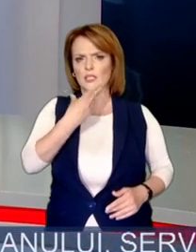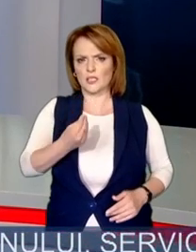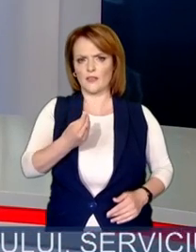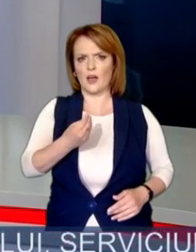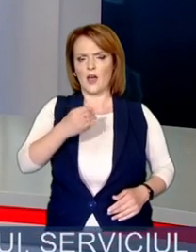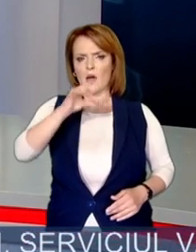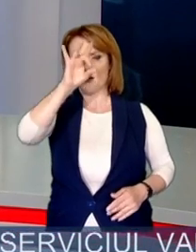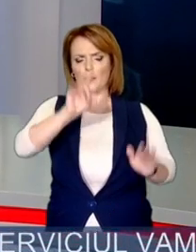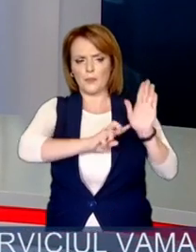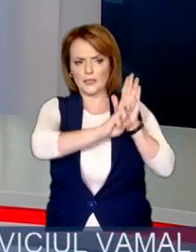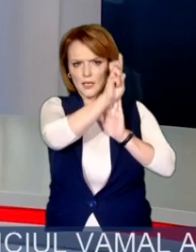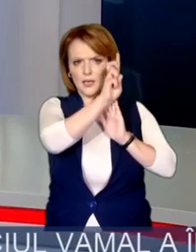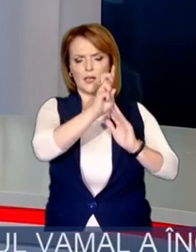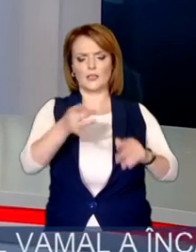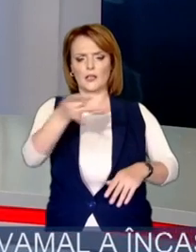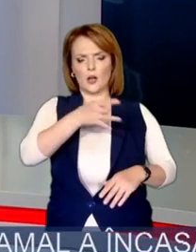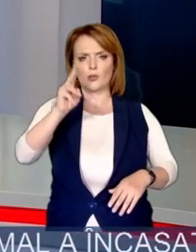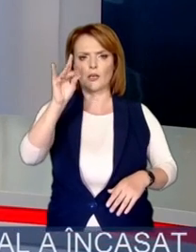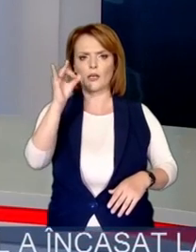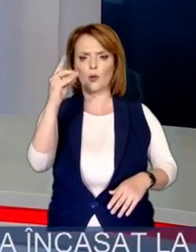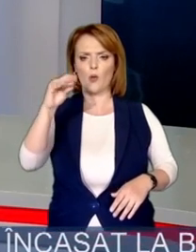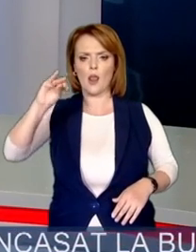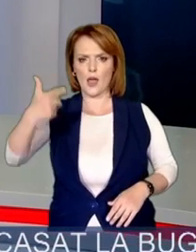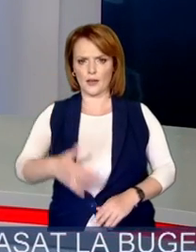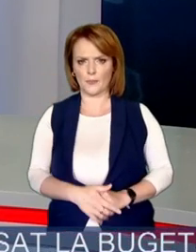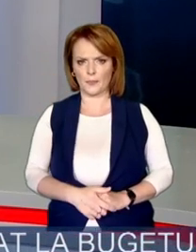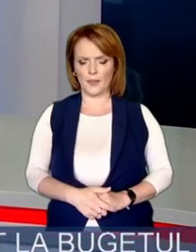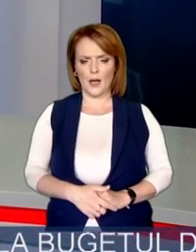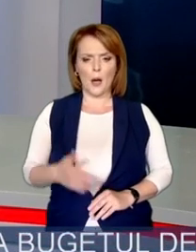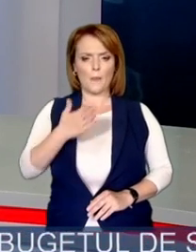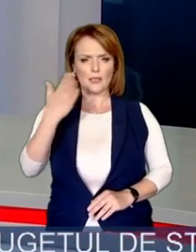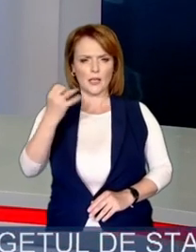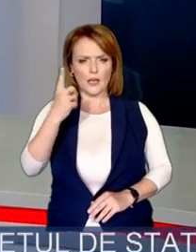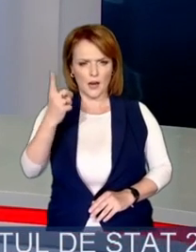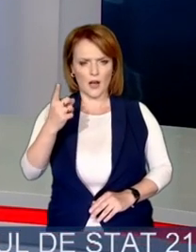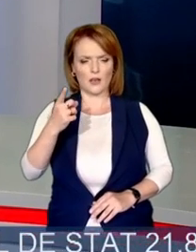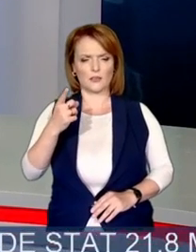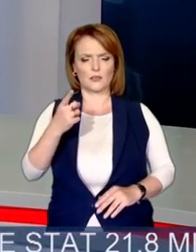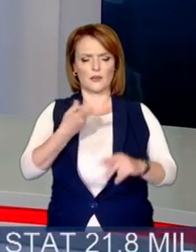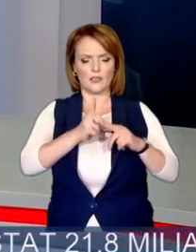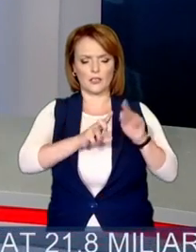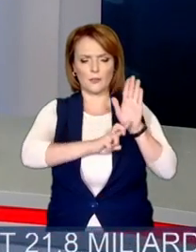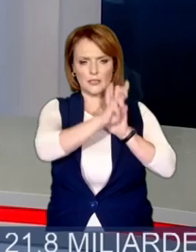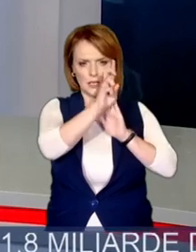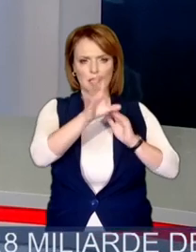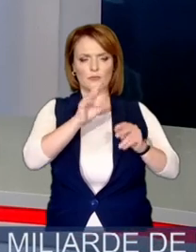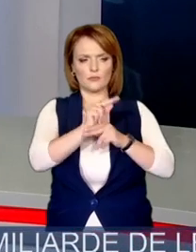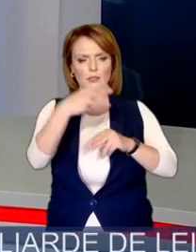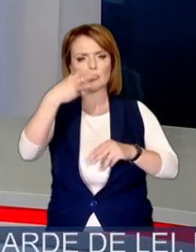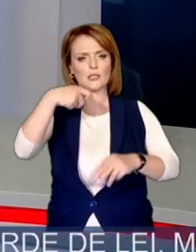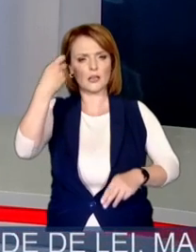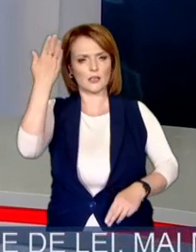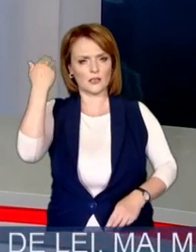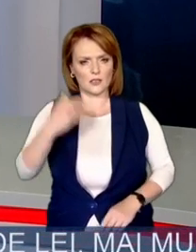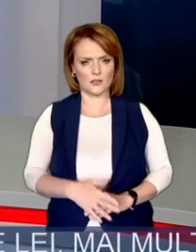Criuleni. Ultima dată lăcașul sfânt a fost reparat capitala acum 3 decenii. De atunci și până astăzi, din lipsă de mijloace, bisericuța